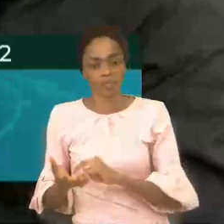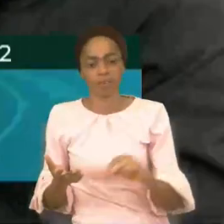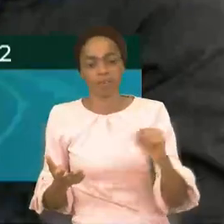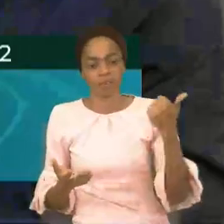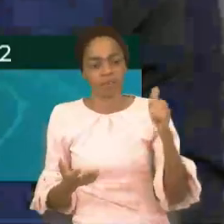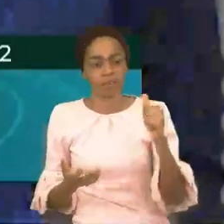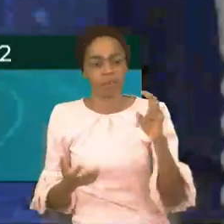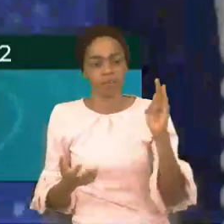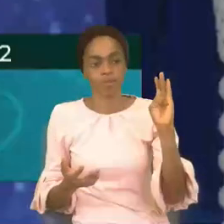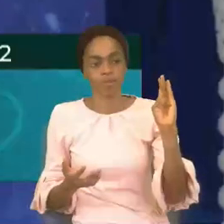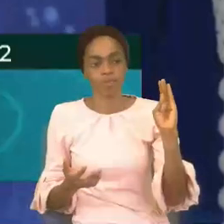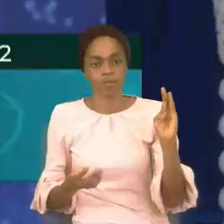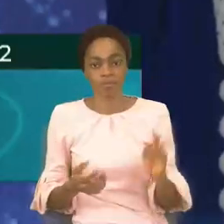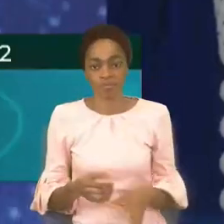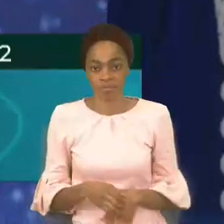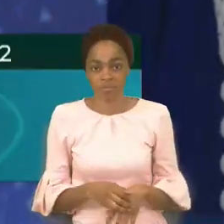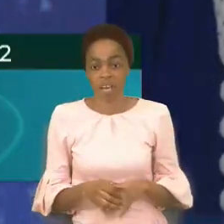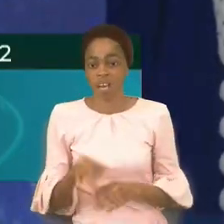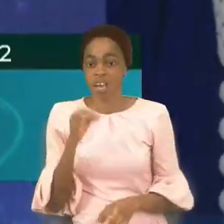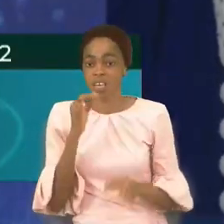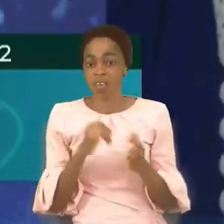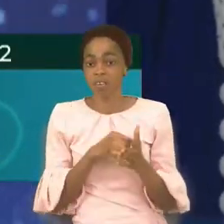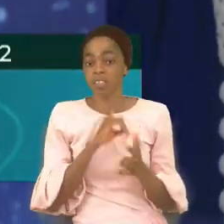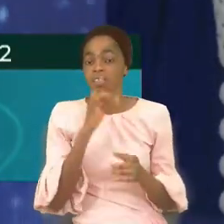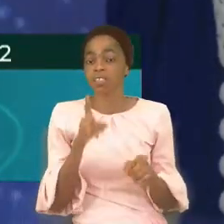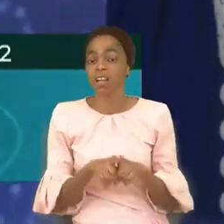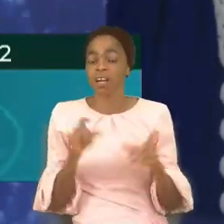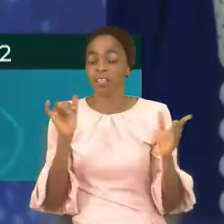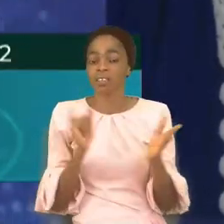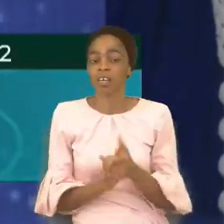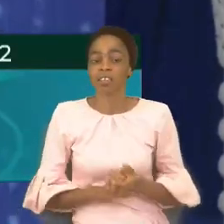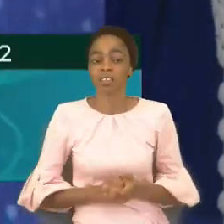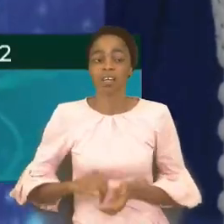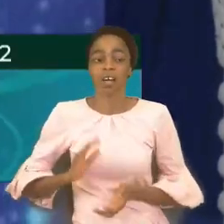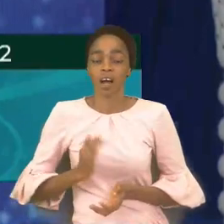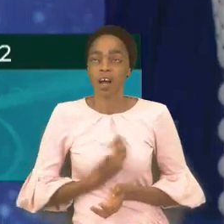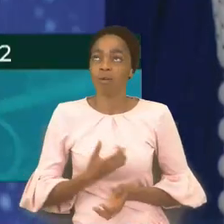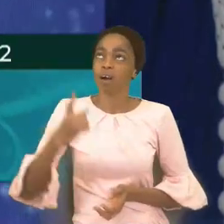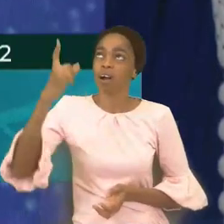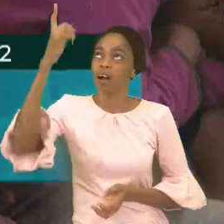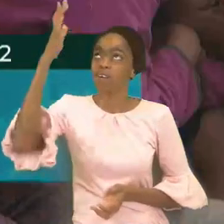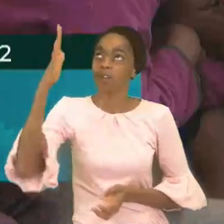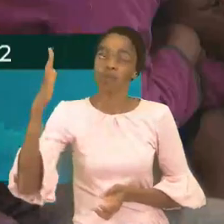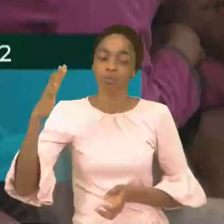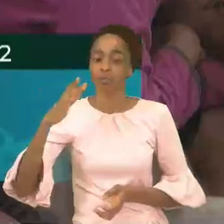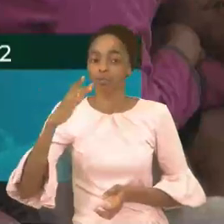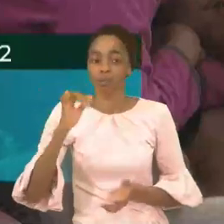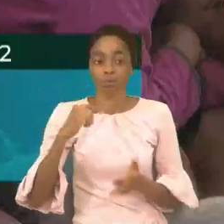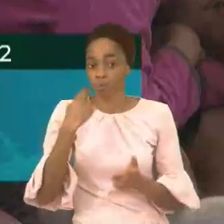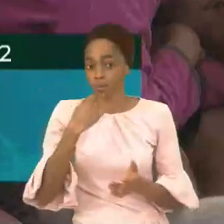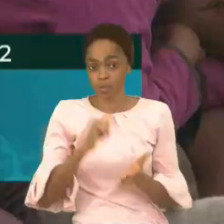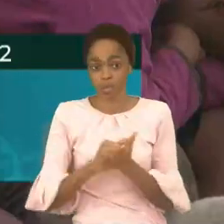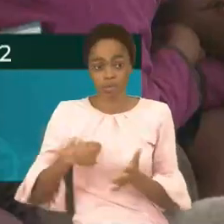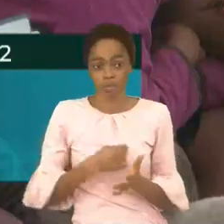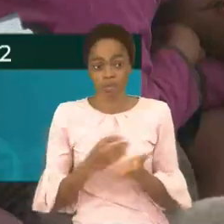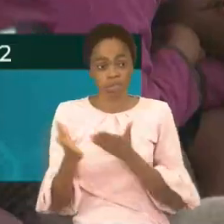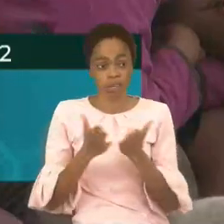Voici notre Dieu que nous servons peut nous